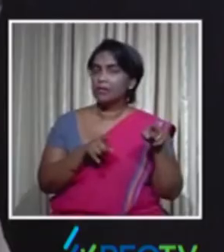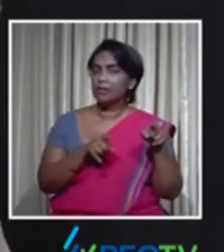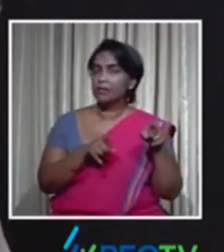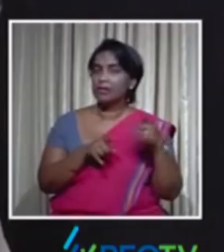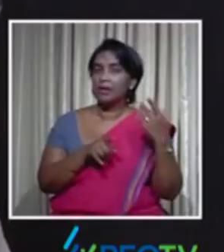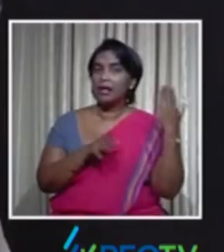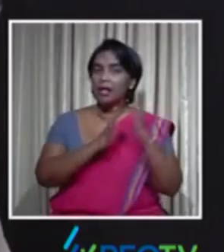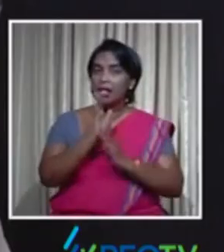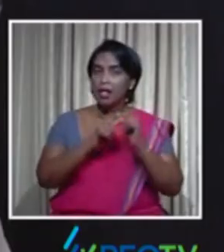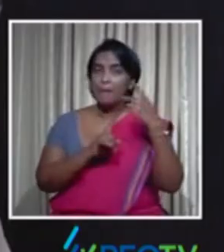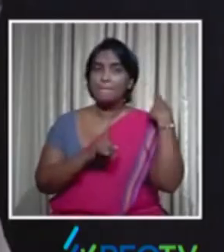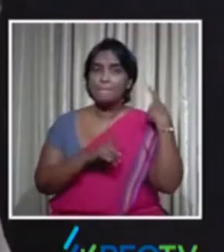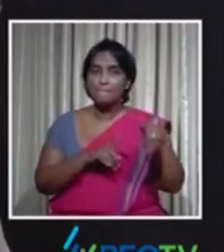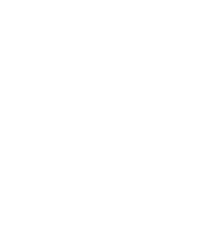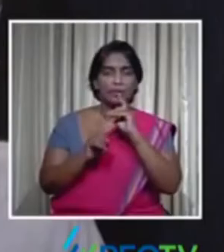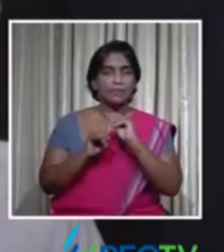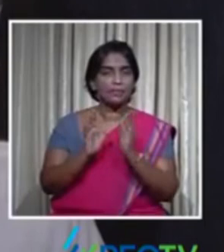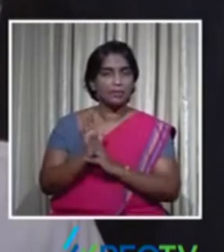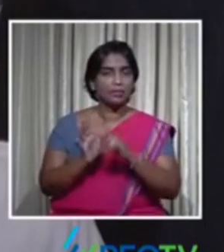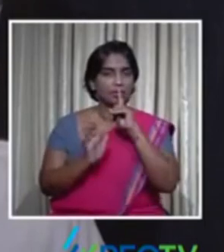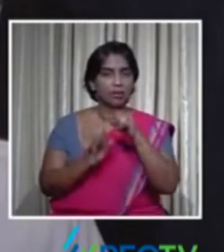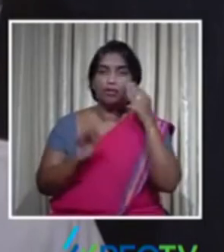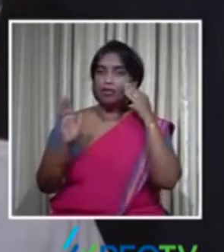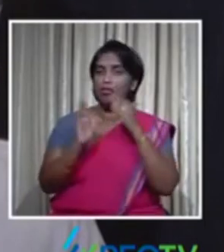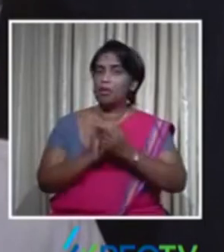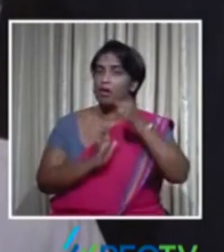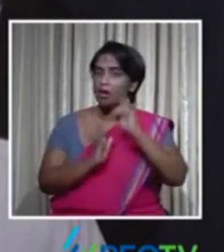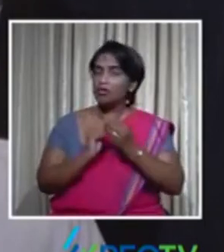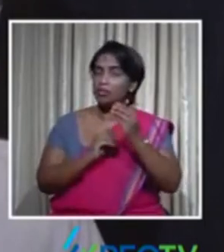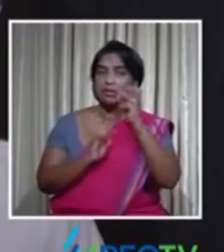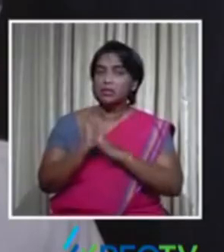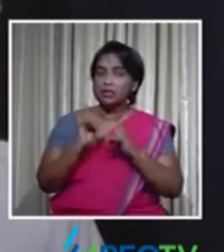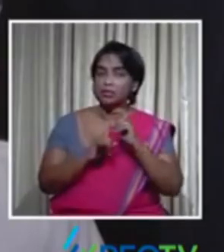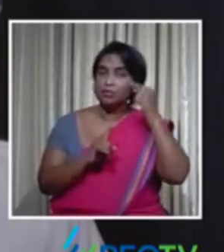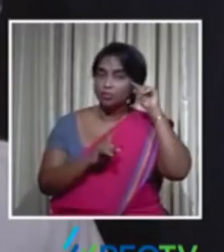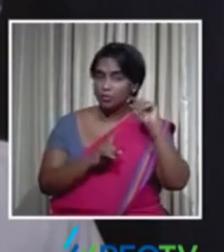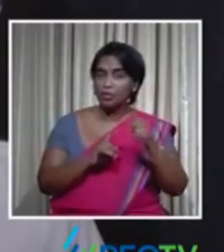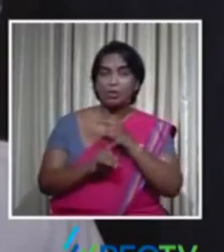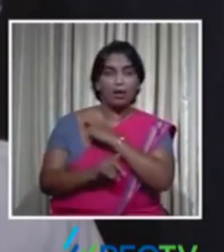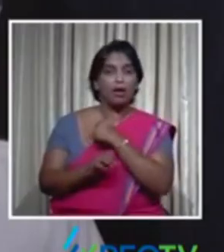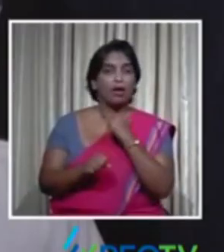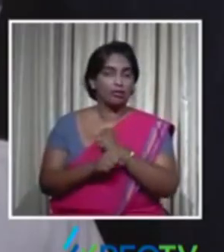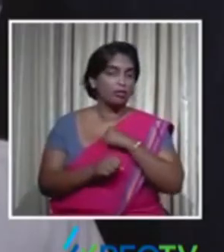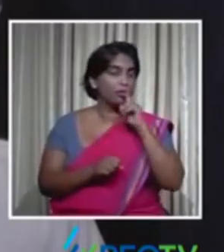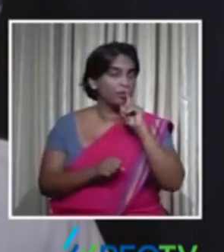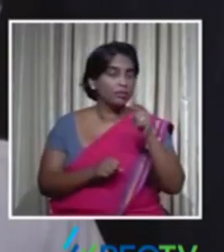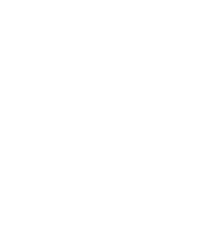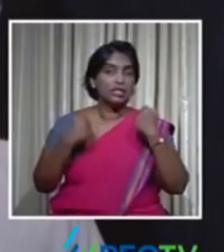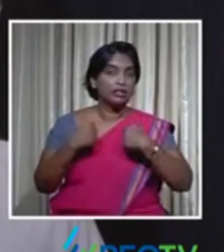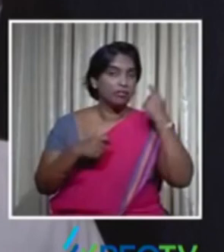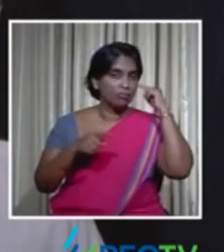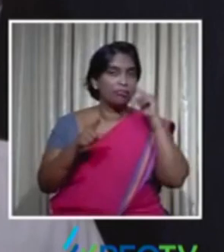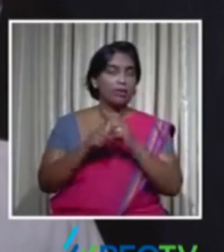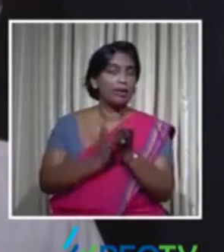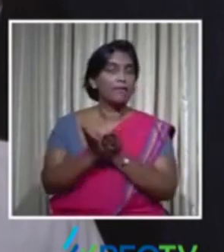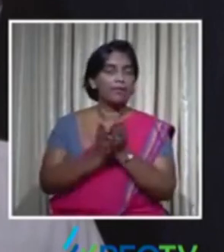මාරු මන්තුමාගේ මස්සිනා සහ එතුමාගේ පාක්ෂිකයා. මේ සඳහා අවසර ලබා දුන් නගර සභාවට විරුද්ධව ආණ්ඩුකාරතුමියගේ ඉල්ලන මේ සභාපතිතුමාට විරුද්ධව